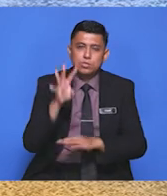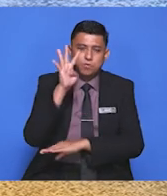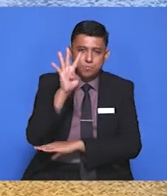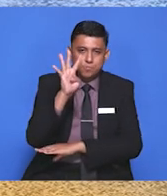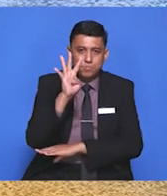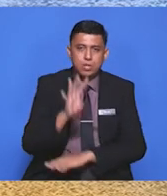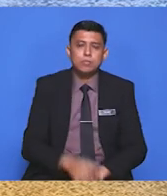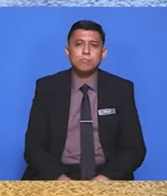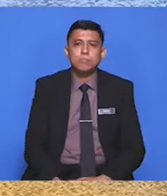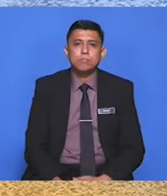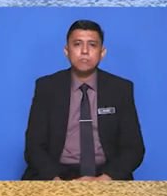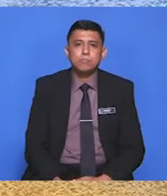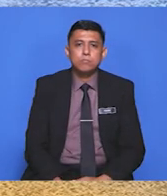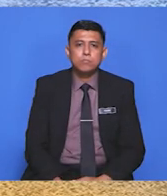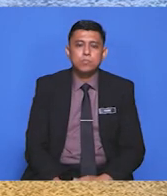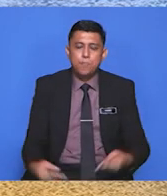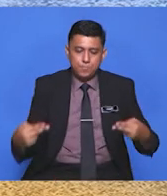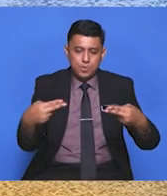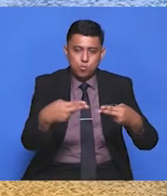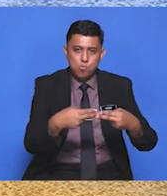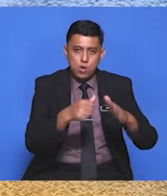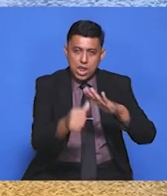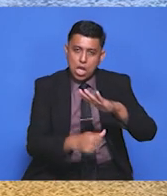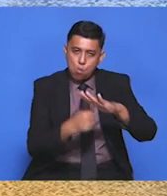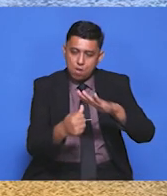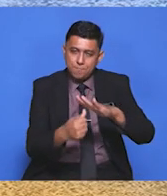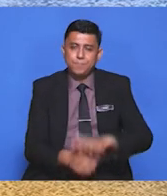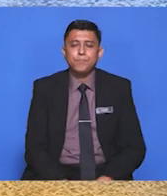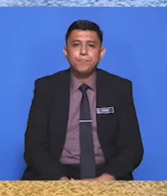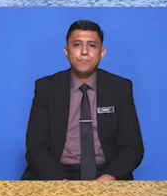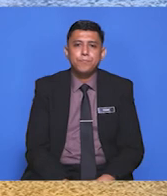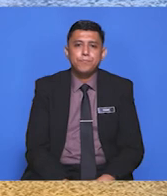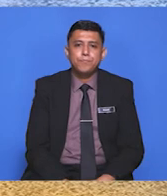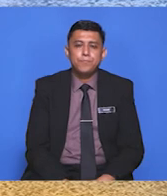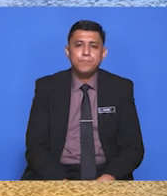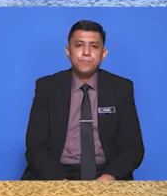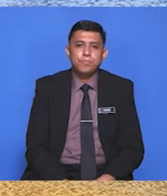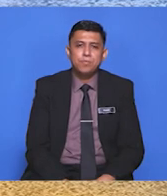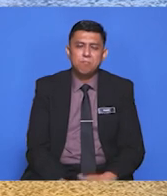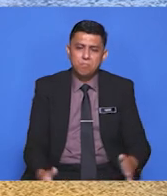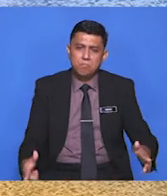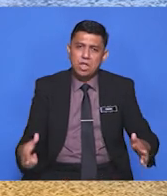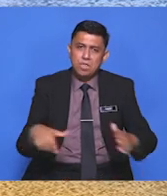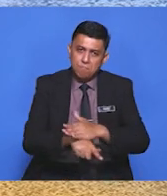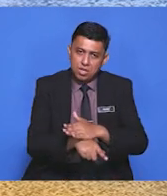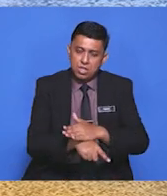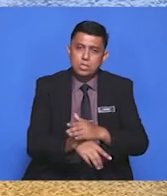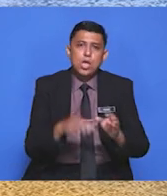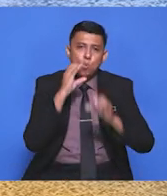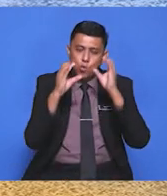pula ialah perhubungan awam. Ia melibatkan